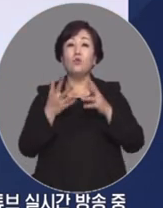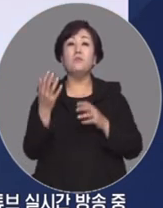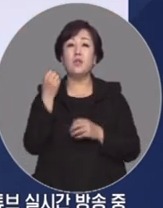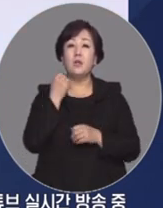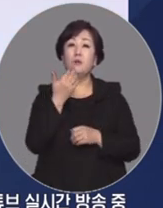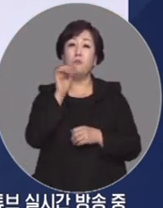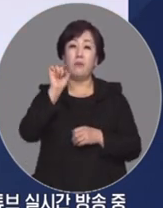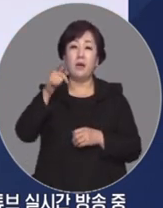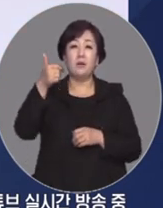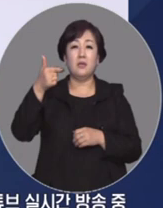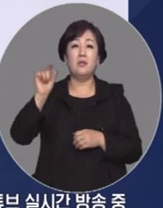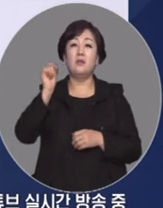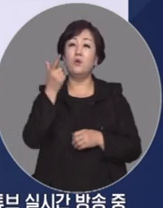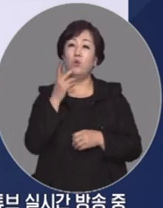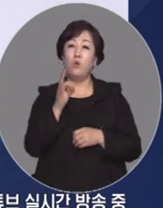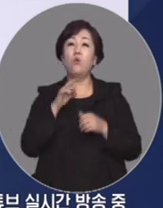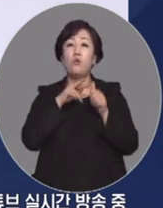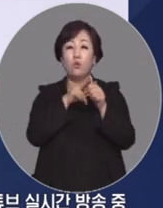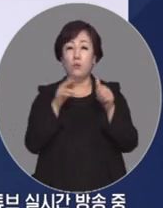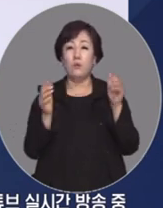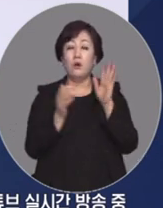국민의힘 박기홍 후보.